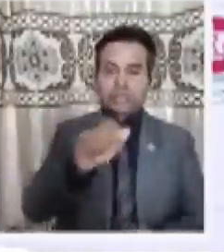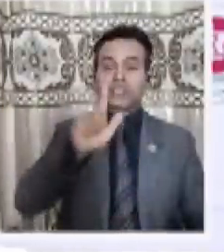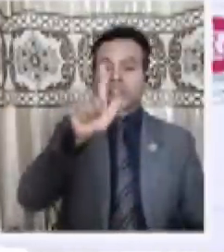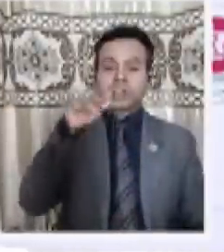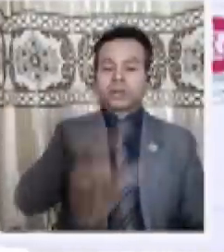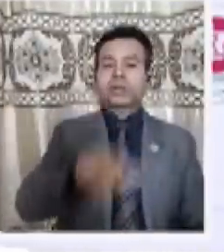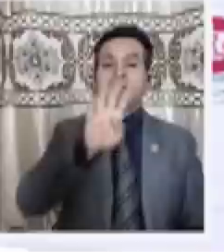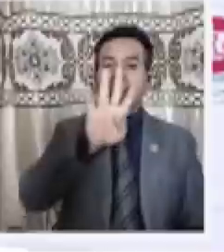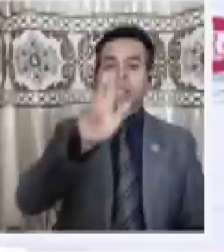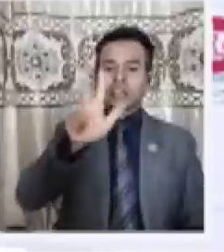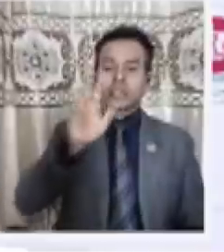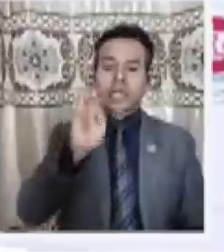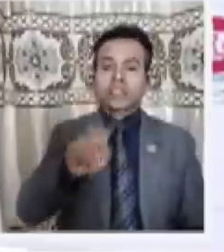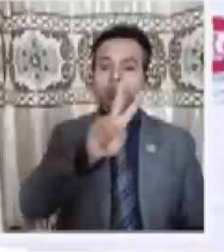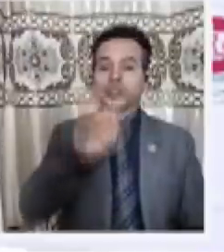7,48,207 জন।